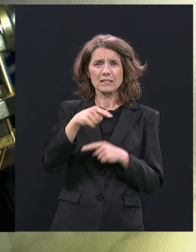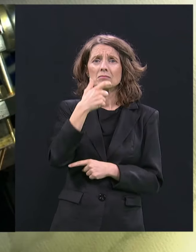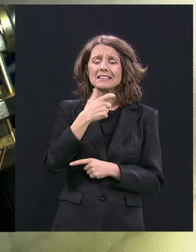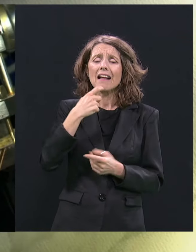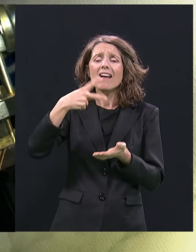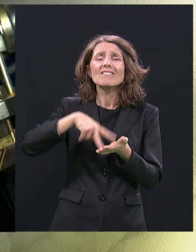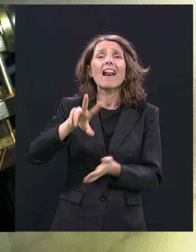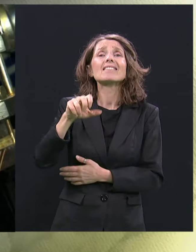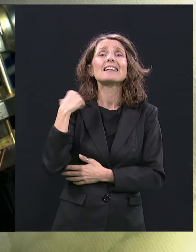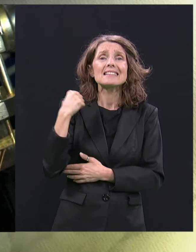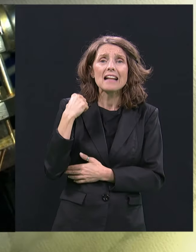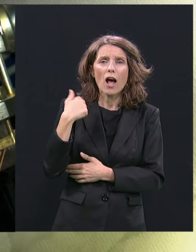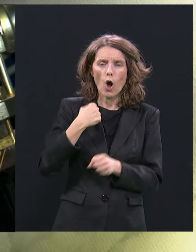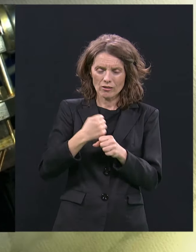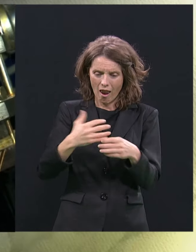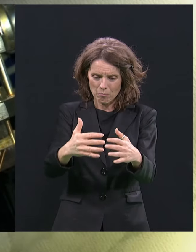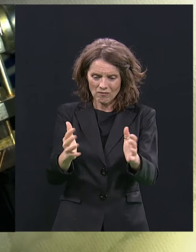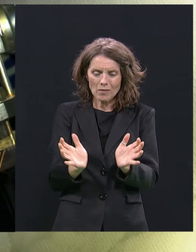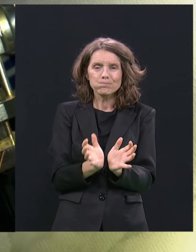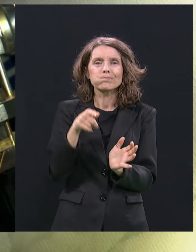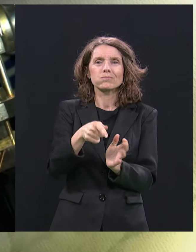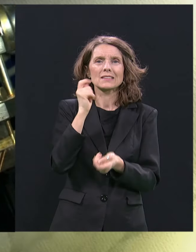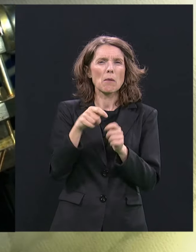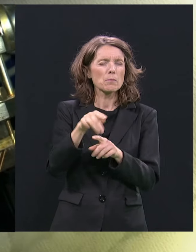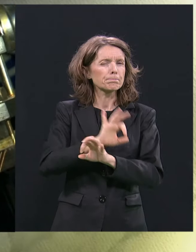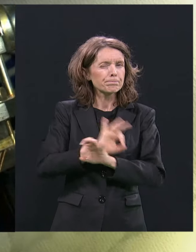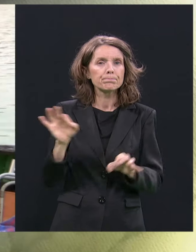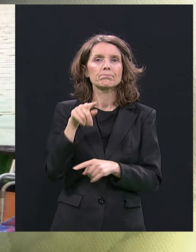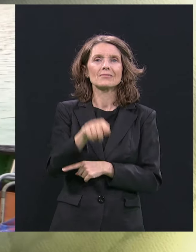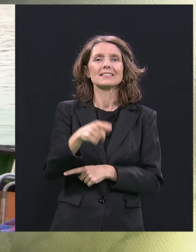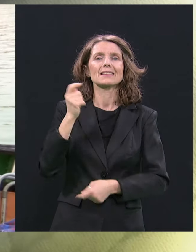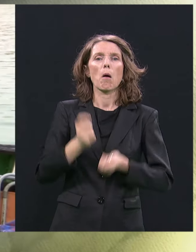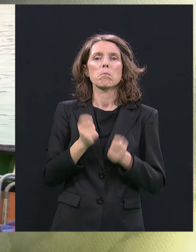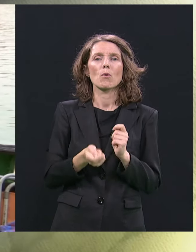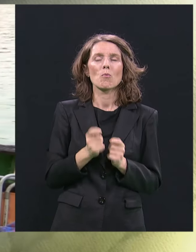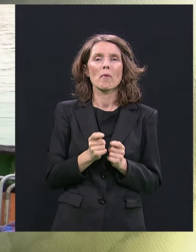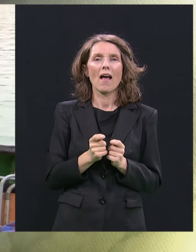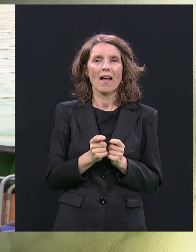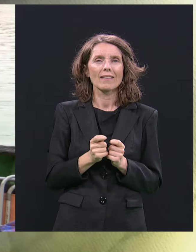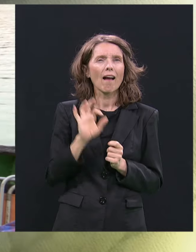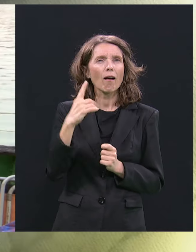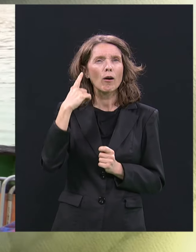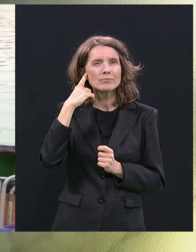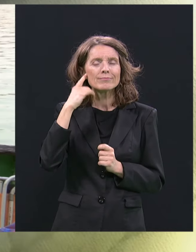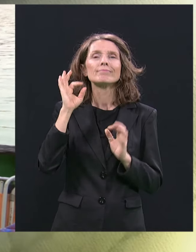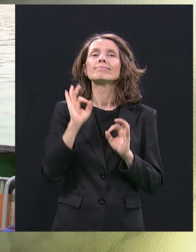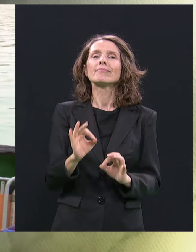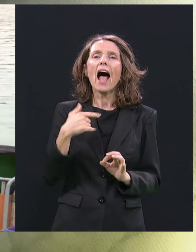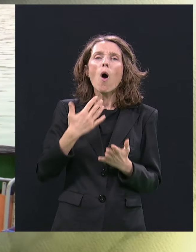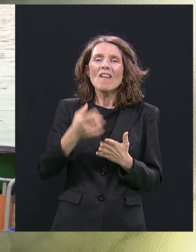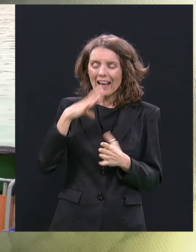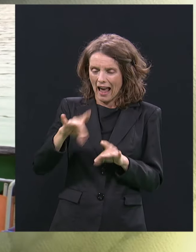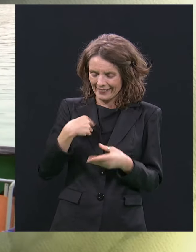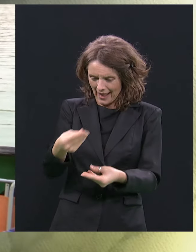2300 godina i koji je idealan za performans tih bubnjeva i tome što zamišljamo da bi služilo svrsi, da damo svrhu